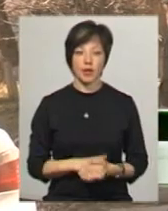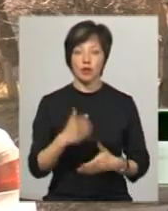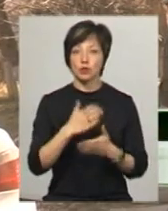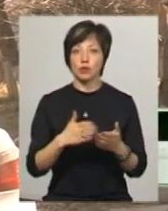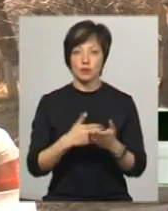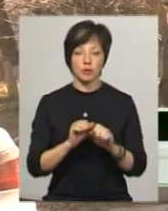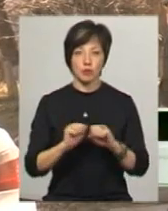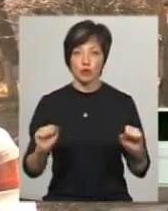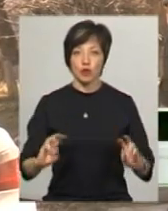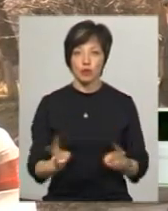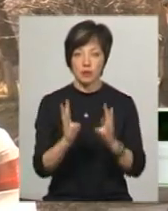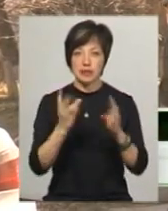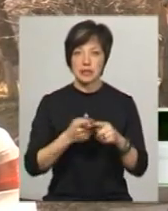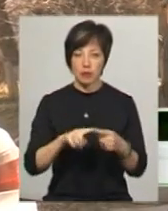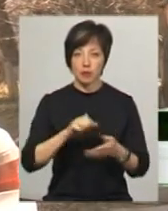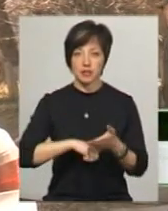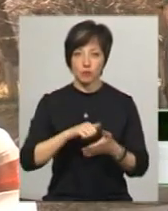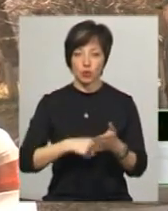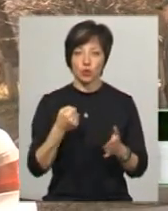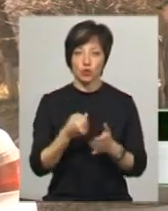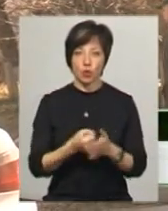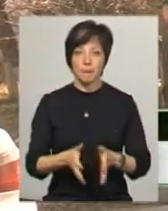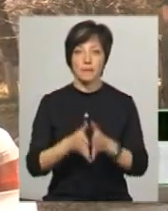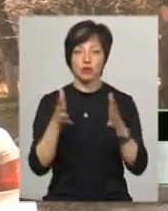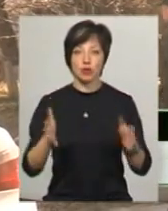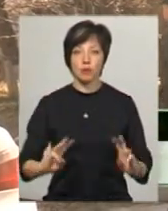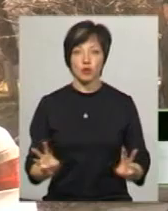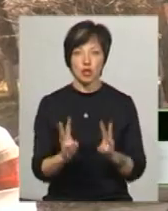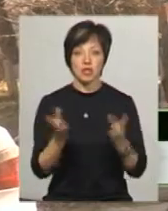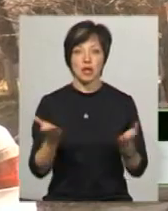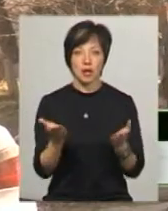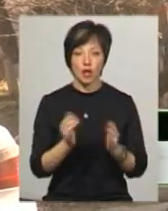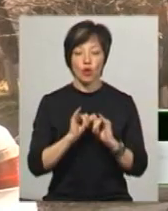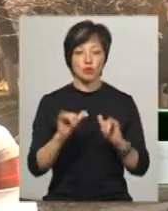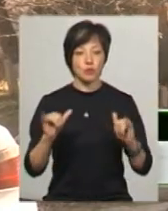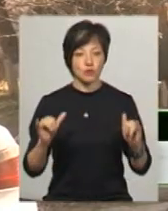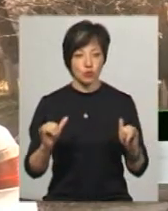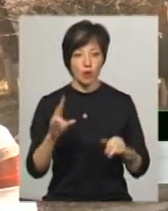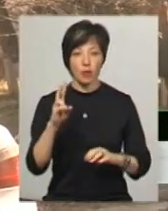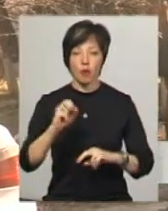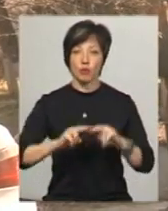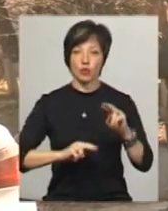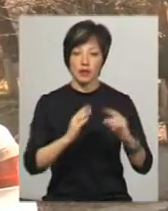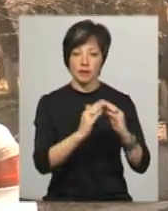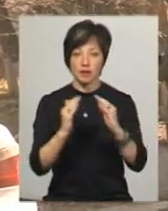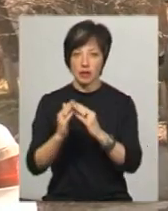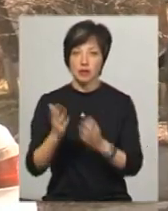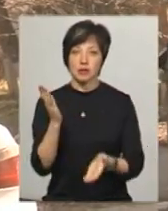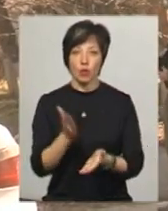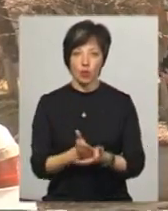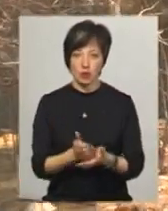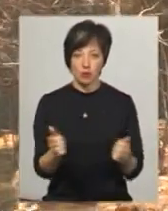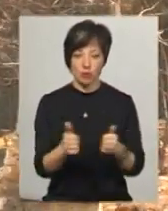розпалювати багаття, тому що це призводить до масштабних пожеж, які розповсюджуються на будівлі та споруди, які